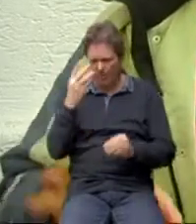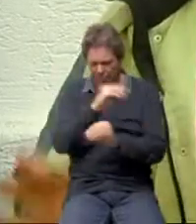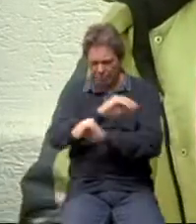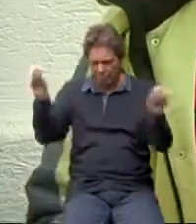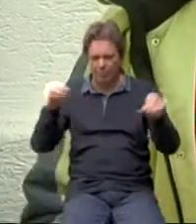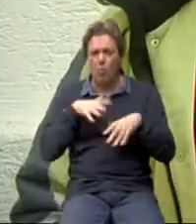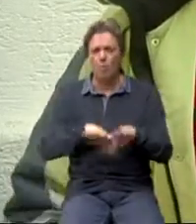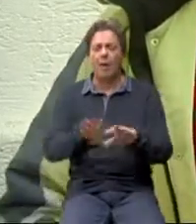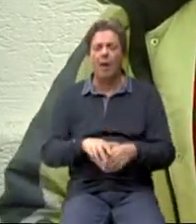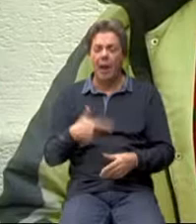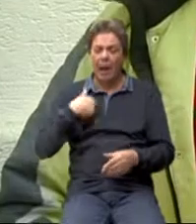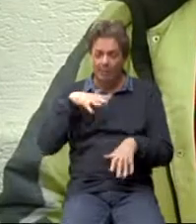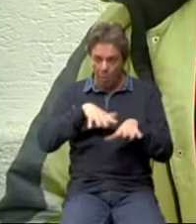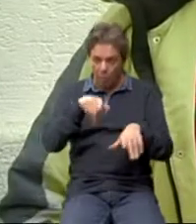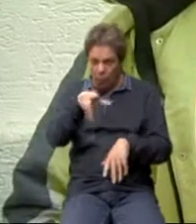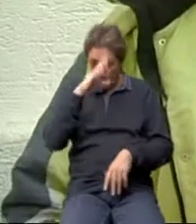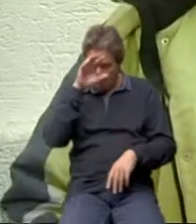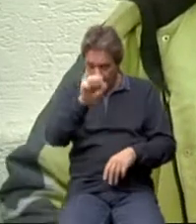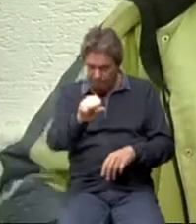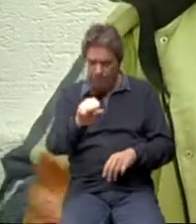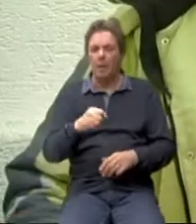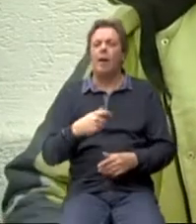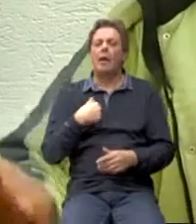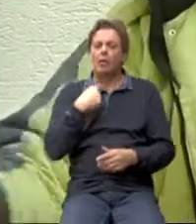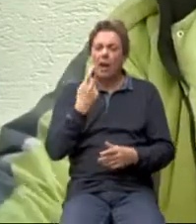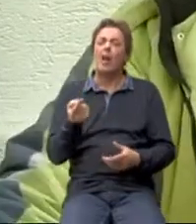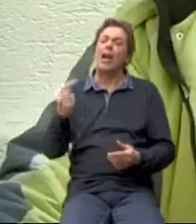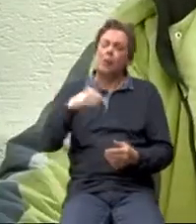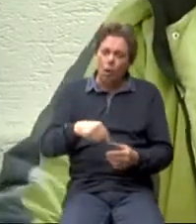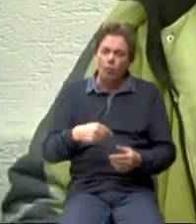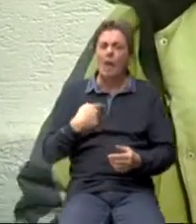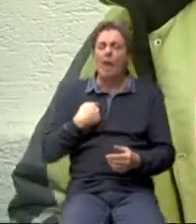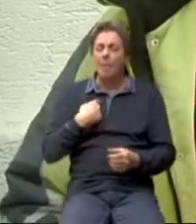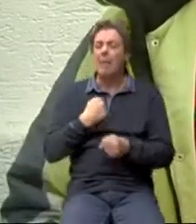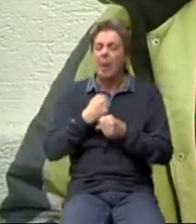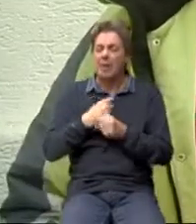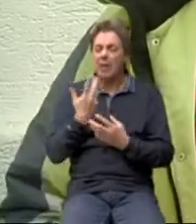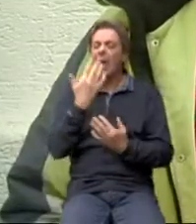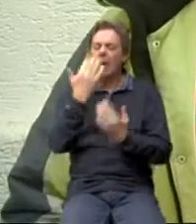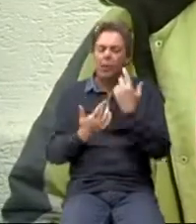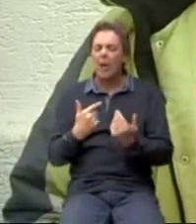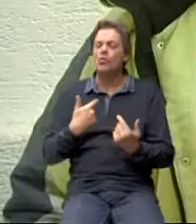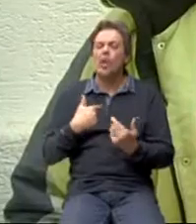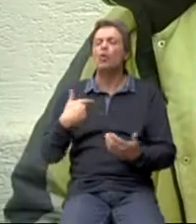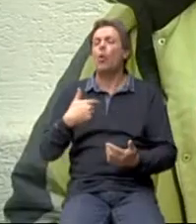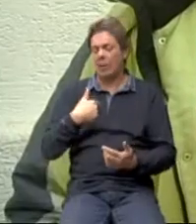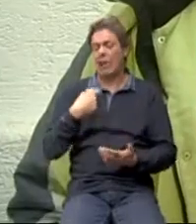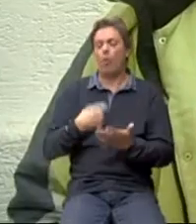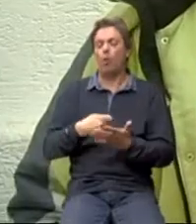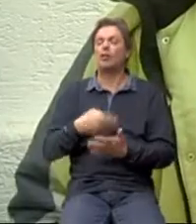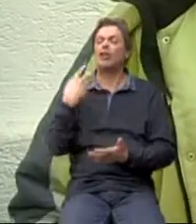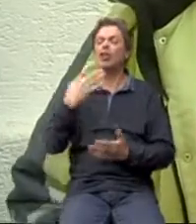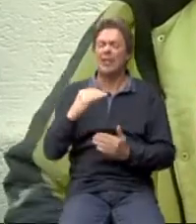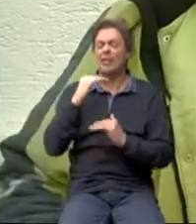I kad im to velimo, nek onda dođu, nek meni napravi kalkulaciju zašto je kod mene 40 kuna